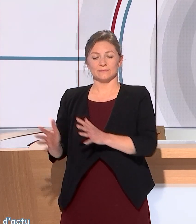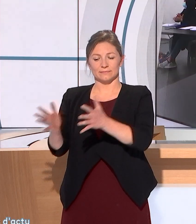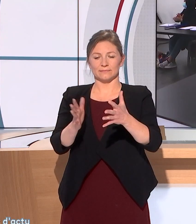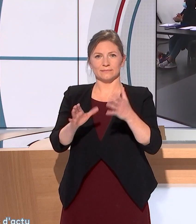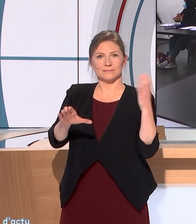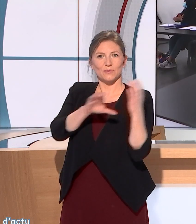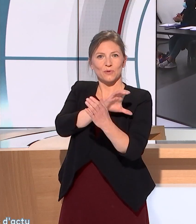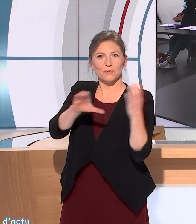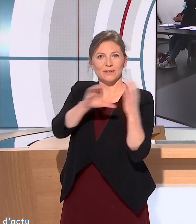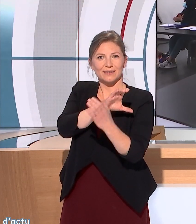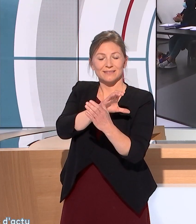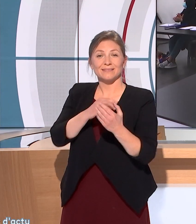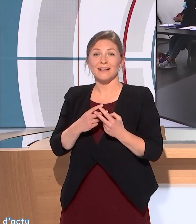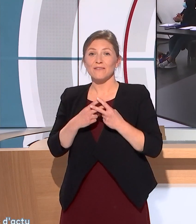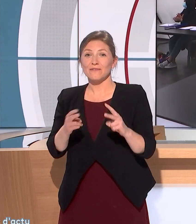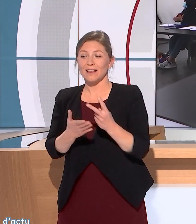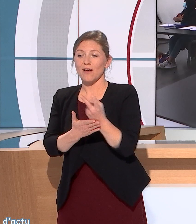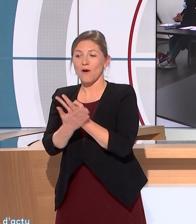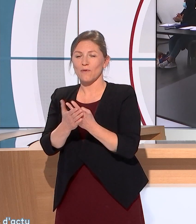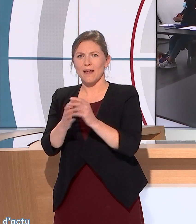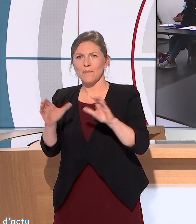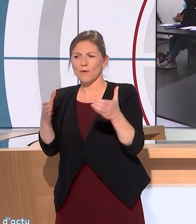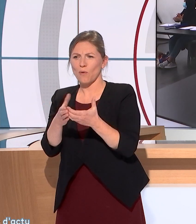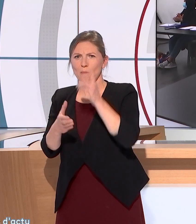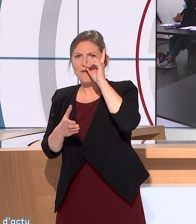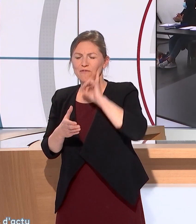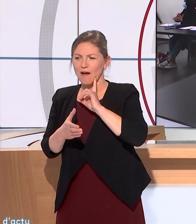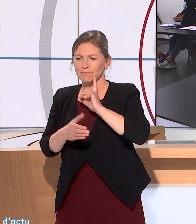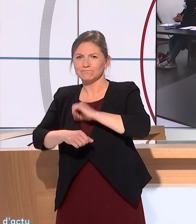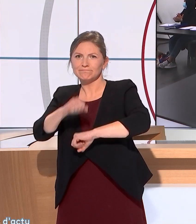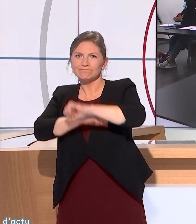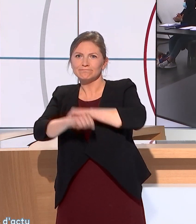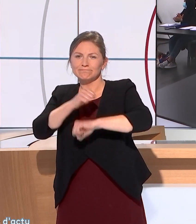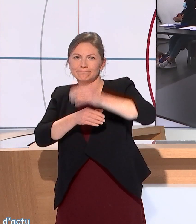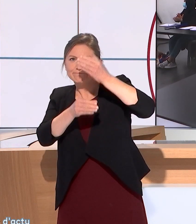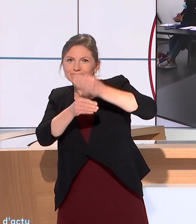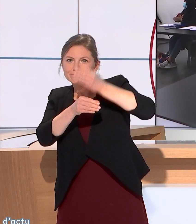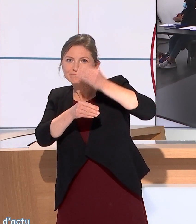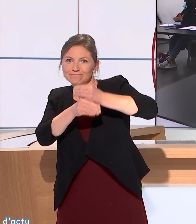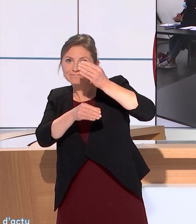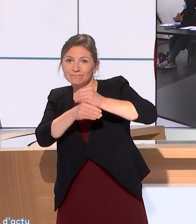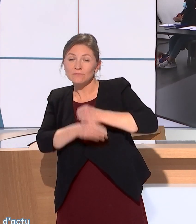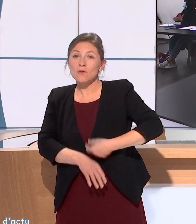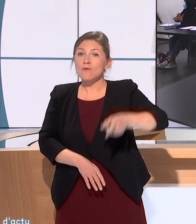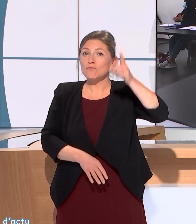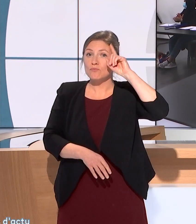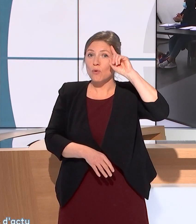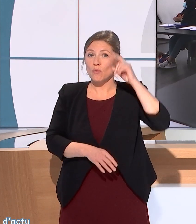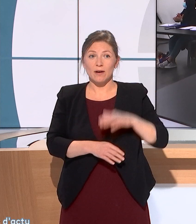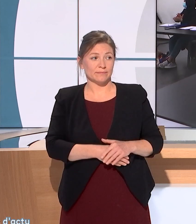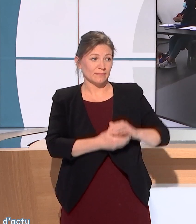Échanger en langue des signes. C'est ce qu'ont voulu faire une dizaine de femmes de la ville d'Angoulême en créant un groupe d'apprentissage